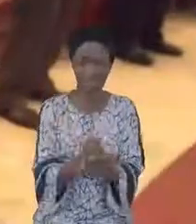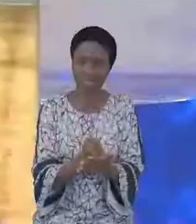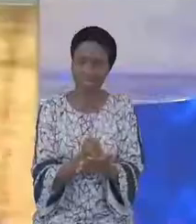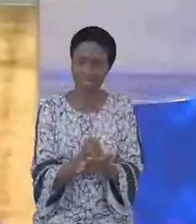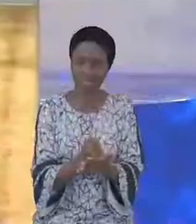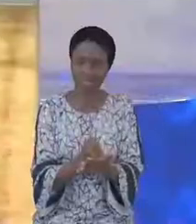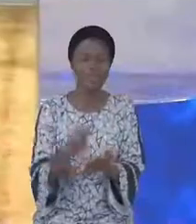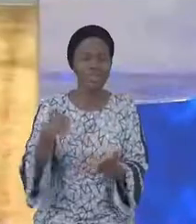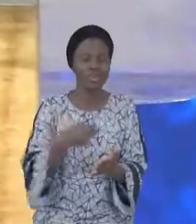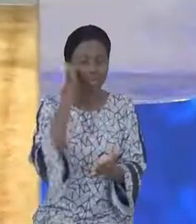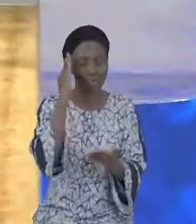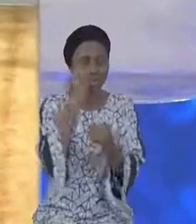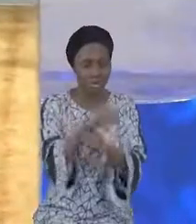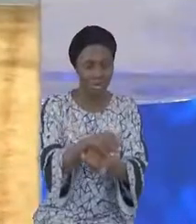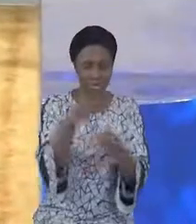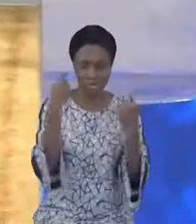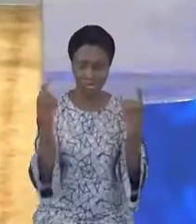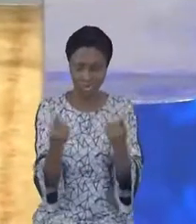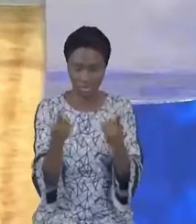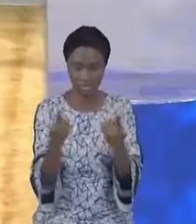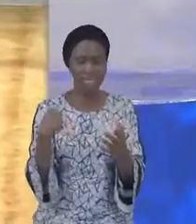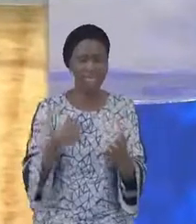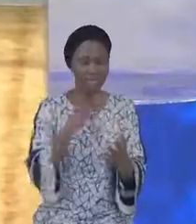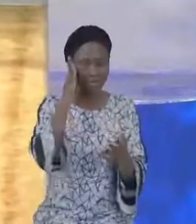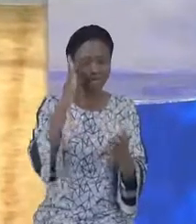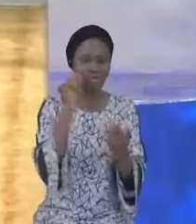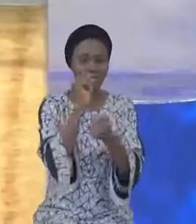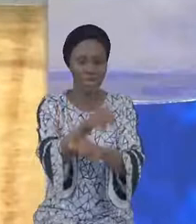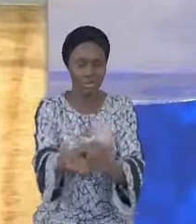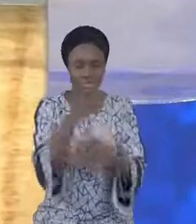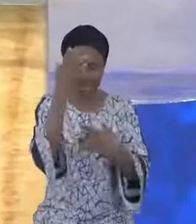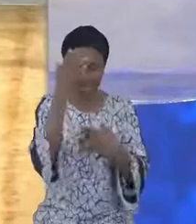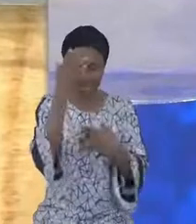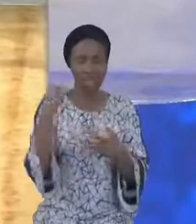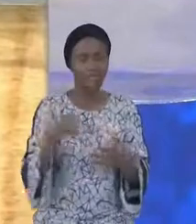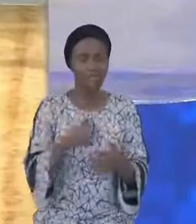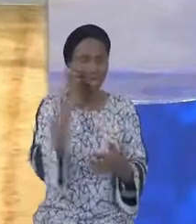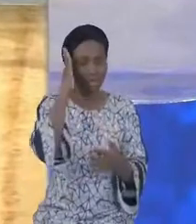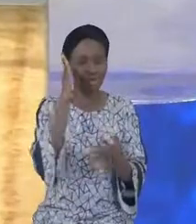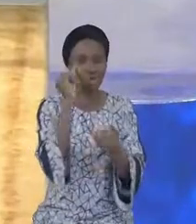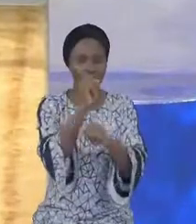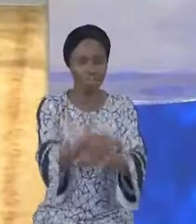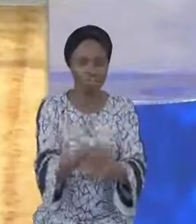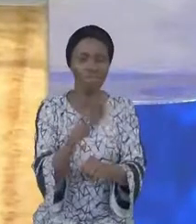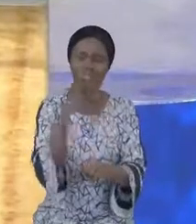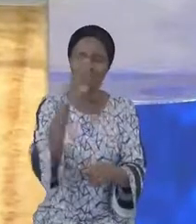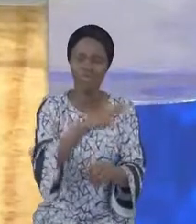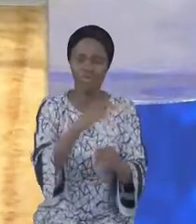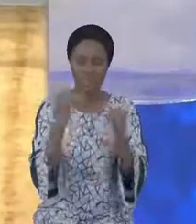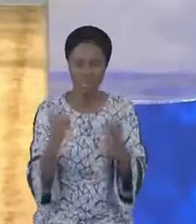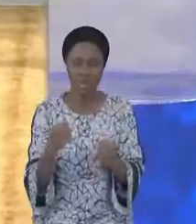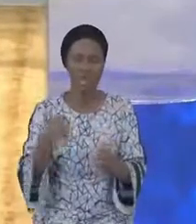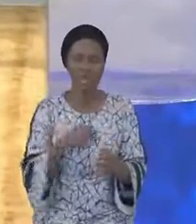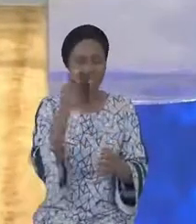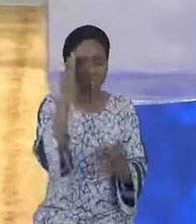Jésus-Christ. Nous vainquons le péché. Nous triomphons des maladies. Nous vainquons les puissances maléfiques.